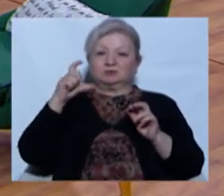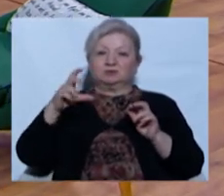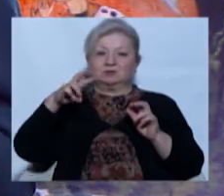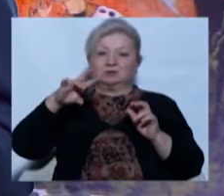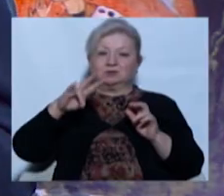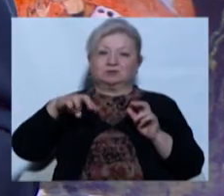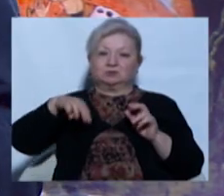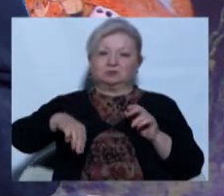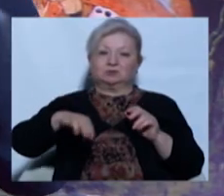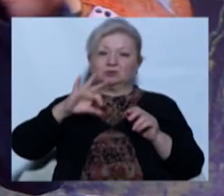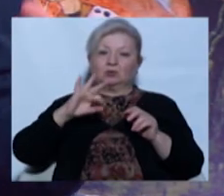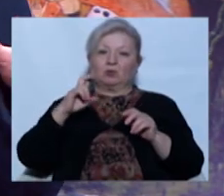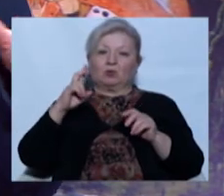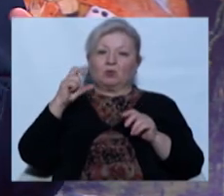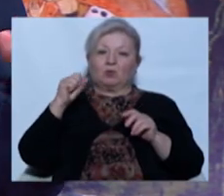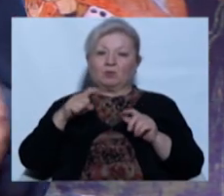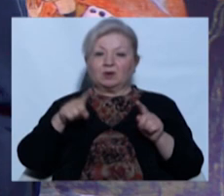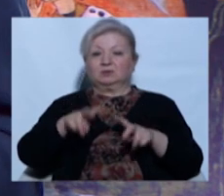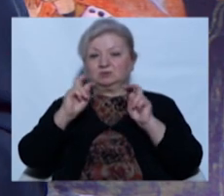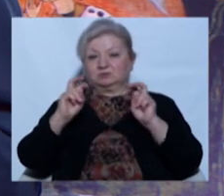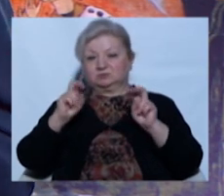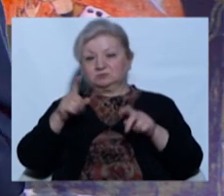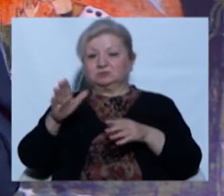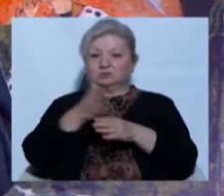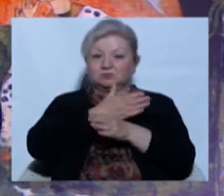რაღაცა ვიღაცის ან ვიღაცა რაღაცა ჯგუფის